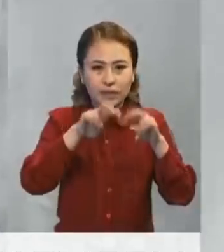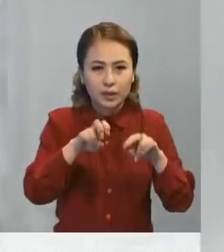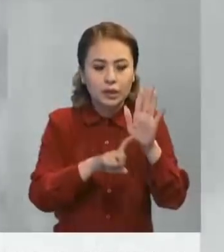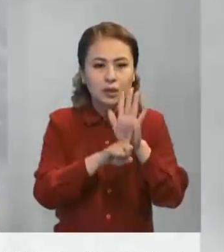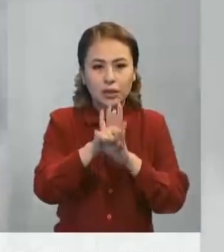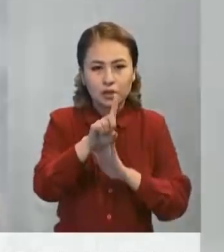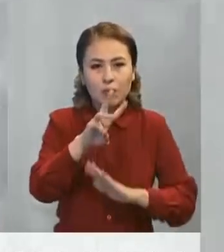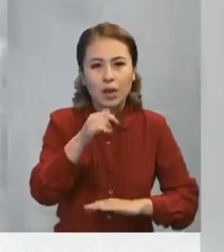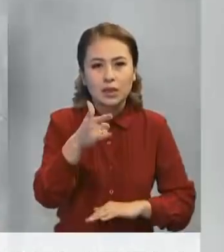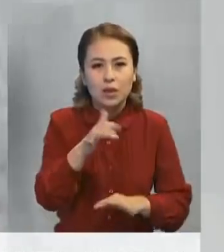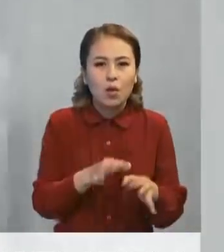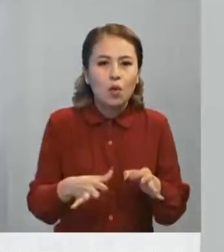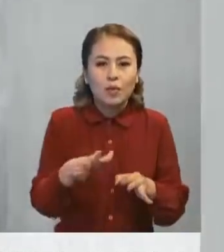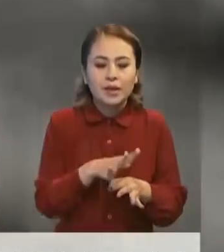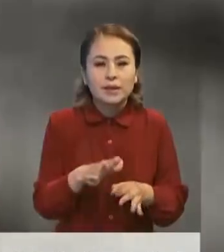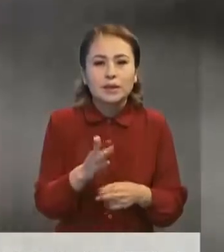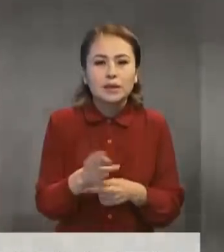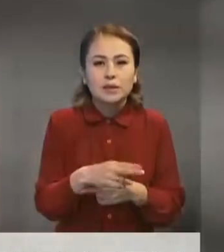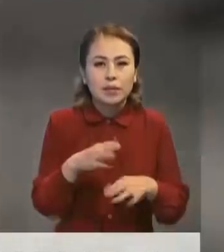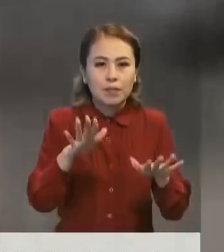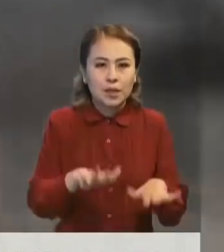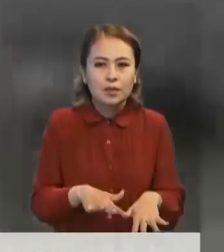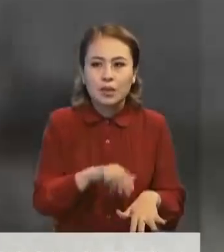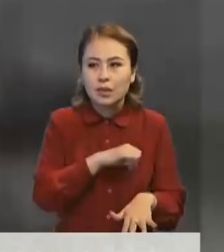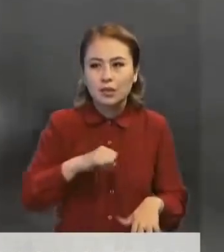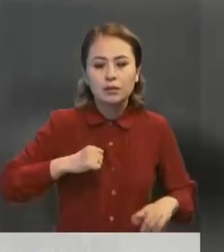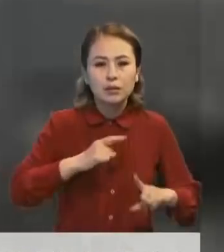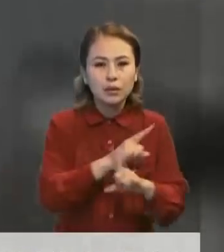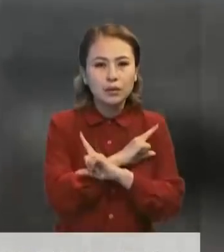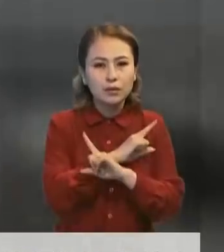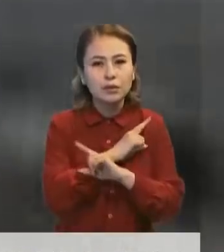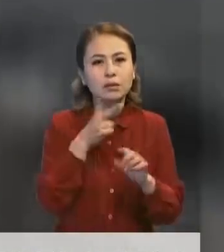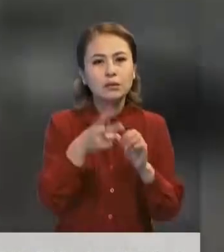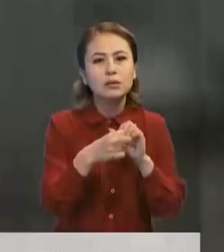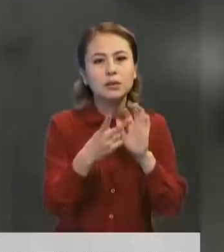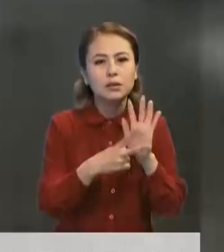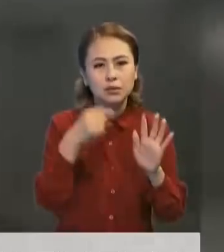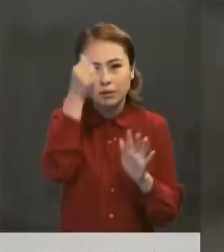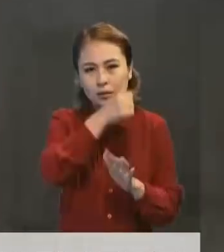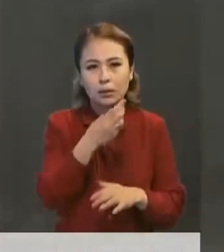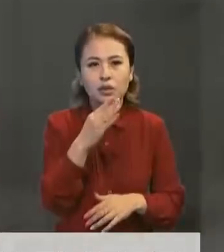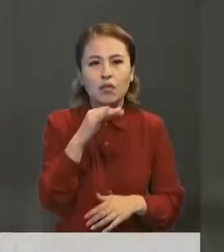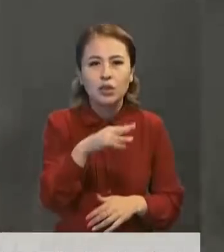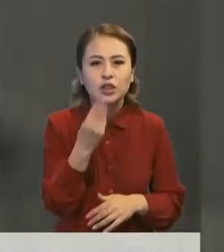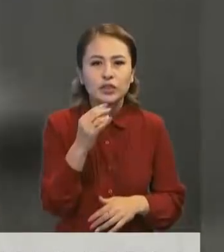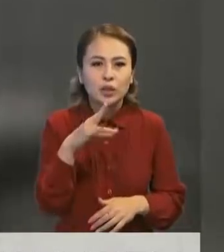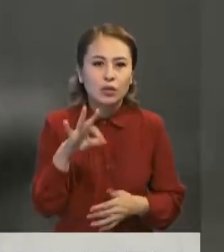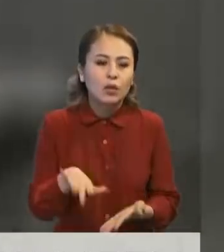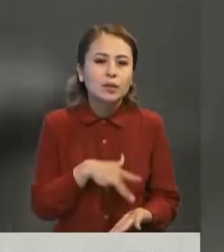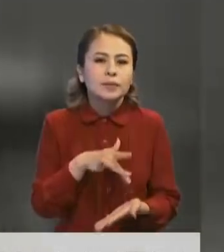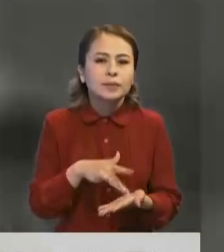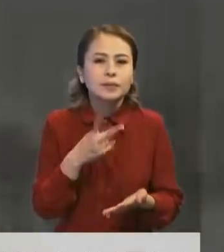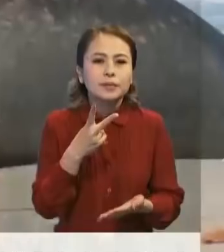Айта кетейік, Маңғыстау облысында итбалықтардың ең көп қырылу дерегі 2017 жылы тіркелді. Порт Шевченко қаласының